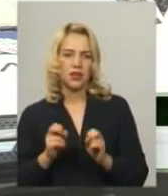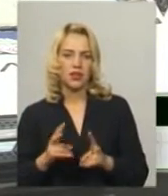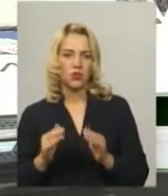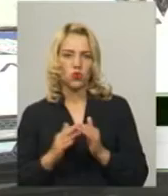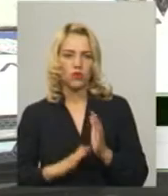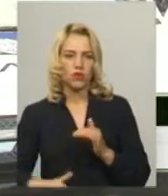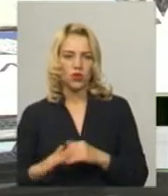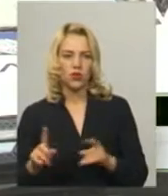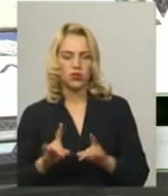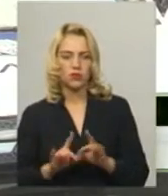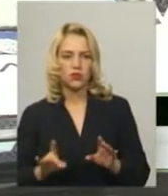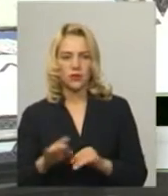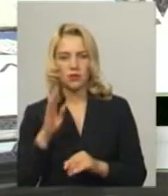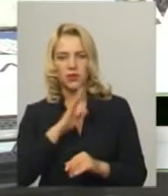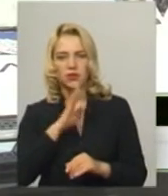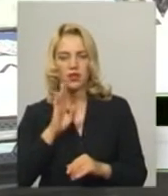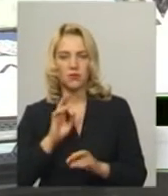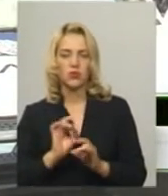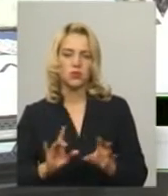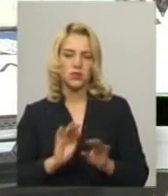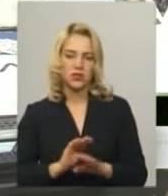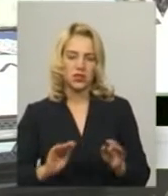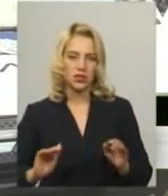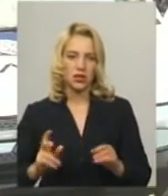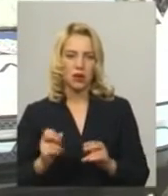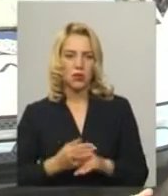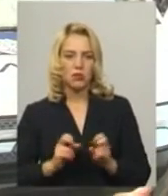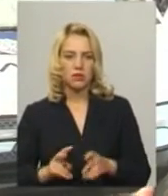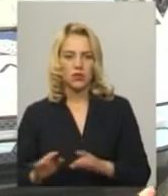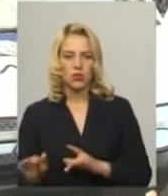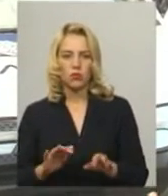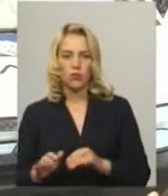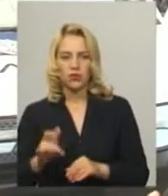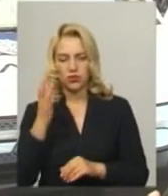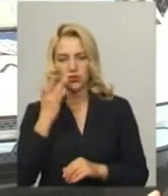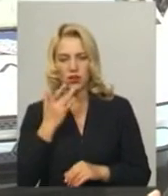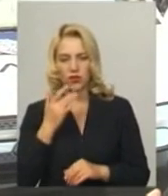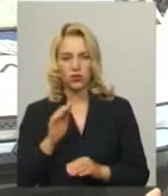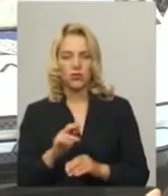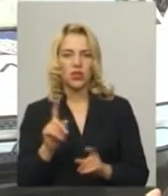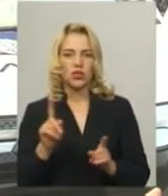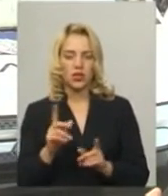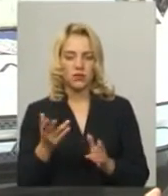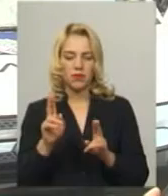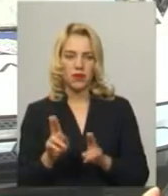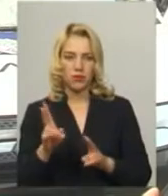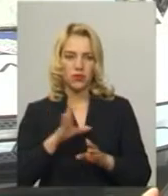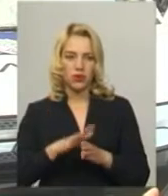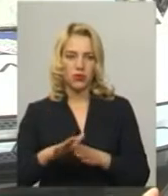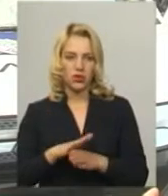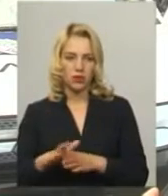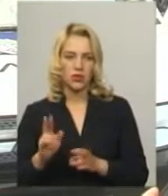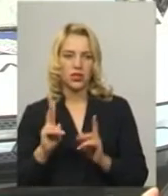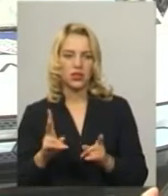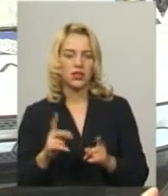щоб розповісти батькам, розповісти дітям про безпечну поведінку літом, які правила вони мають дотримуватися,